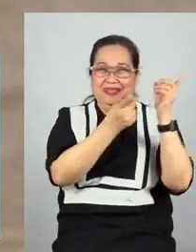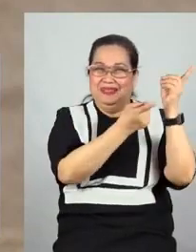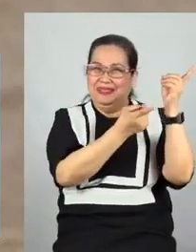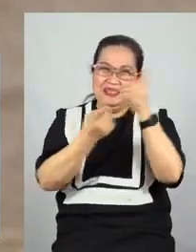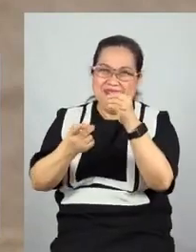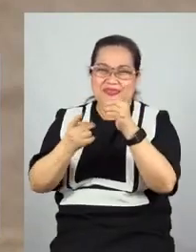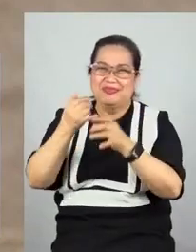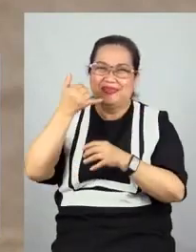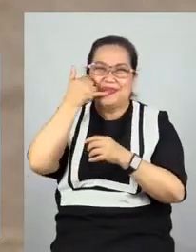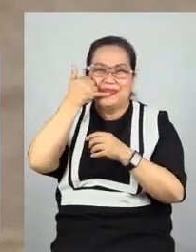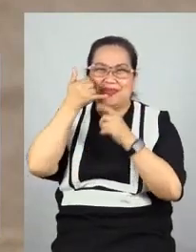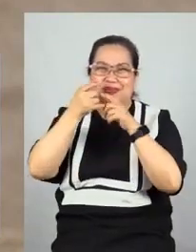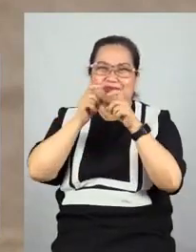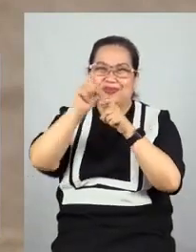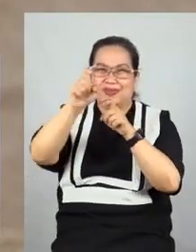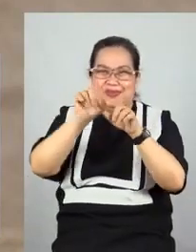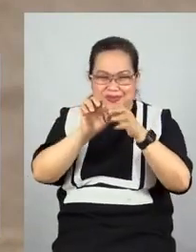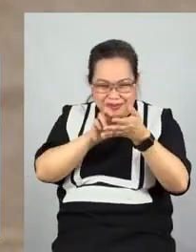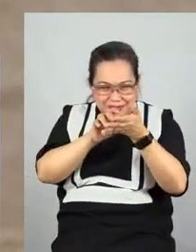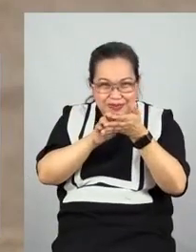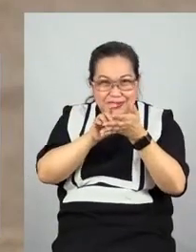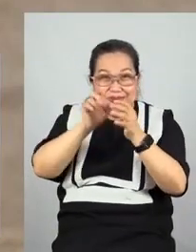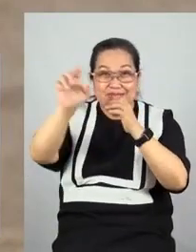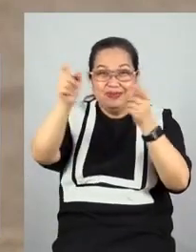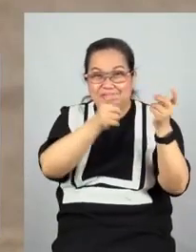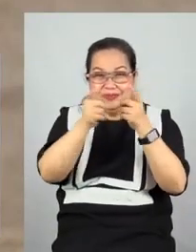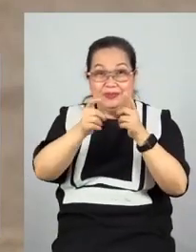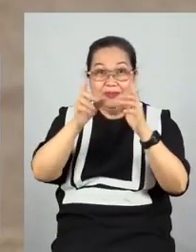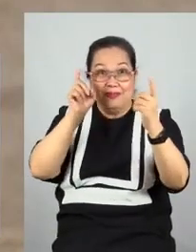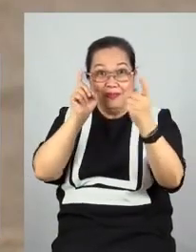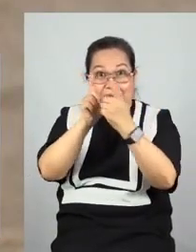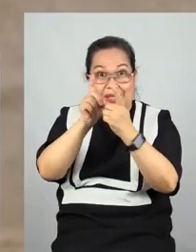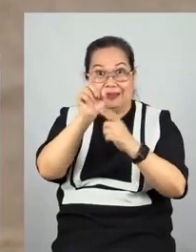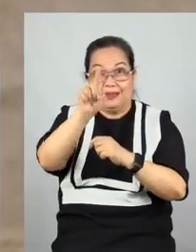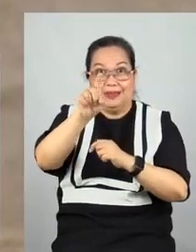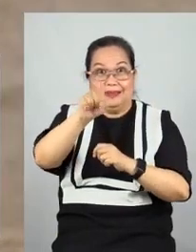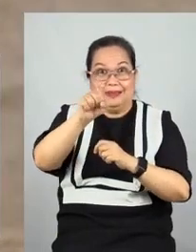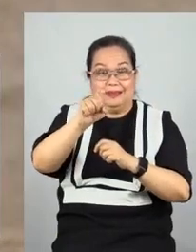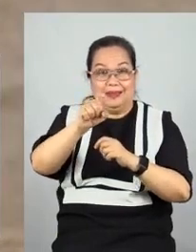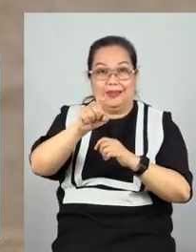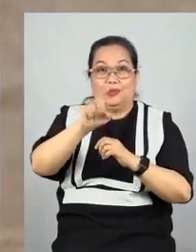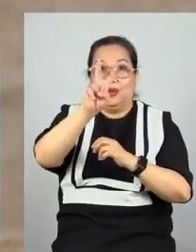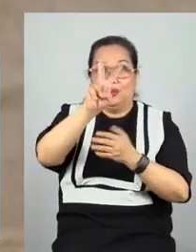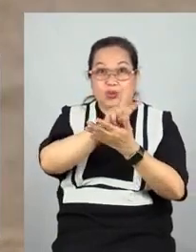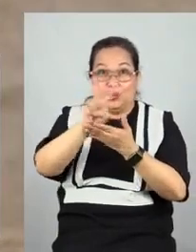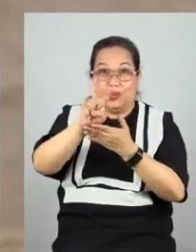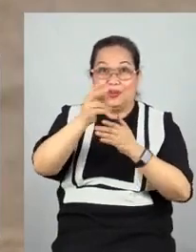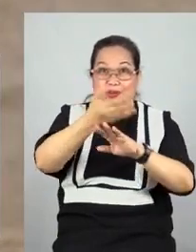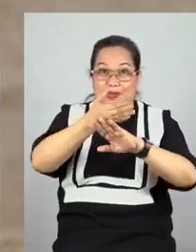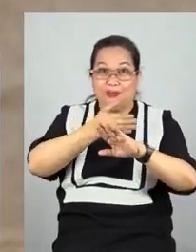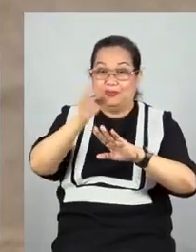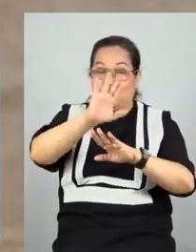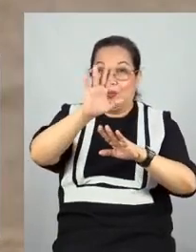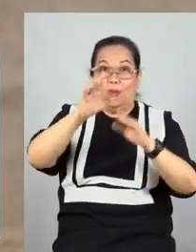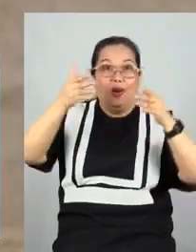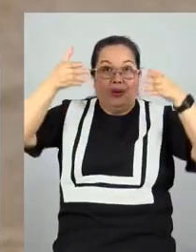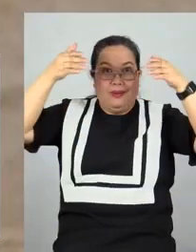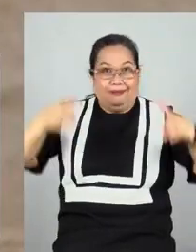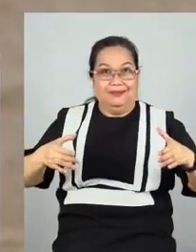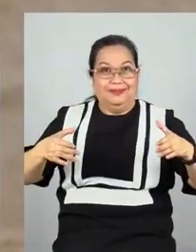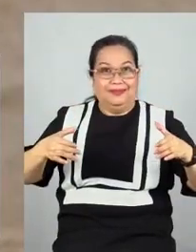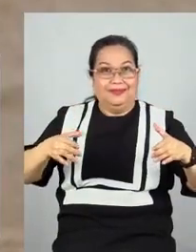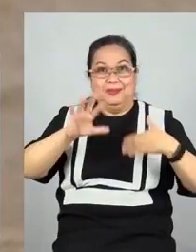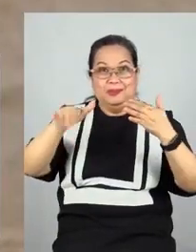pa ng pagkain. O kaya kung magkikita kayo, kailangan mga 2 weeks bago kayo magkita, walang lalabas,